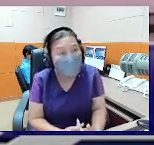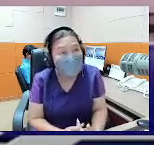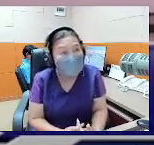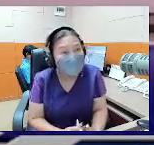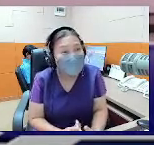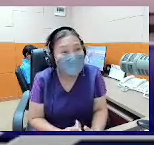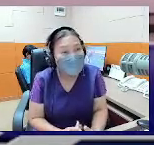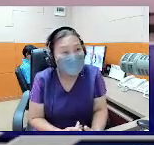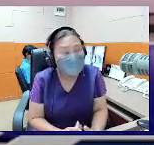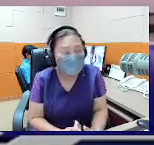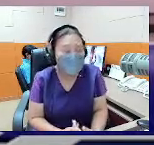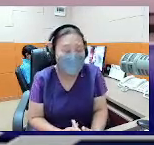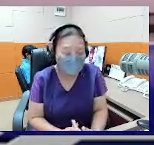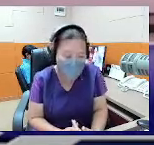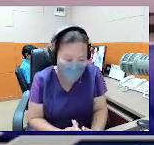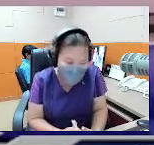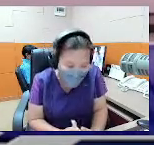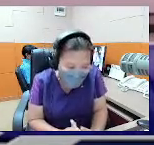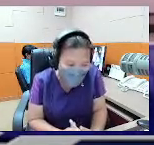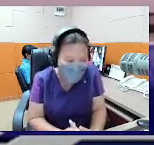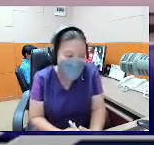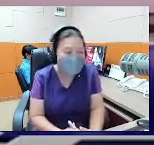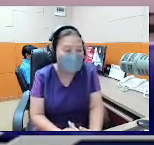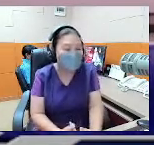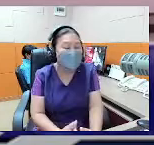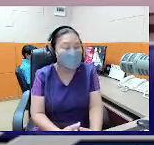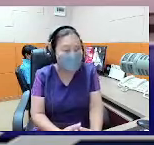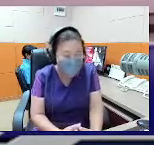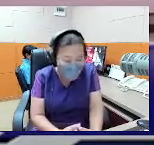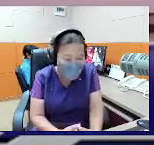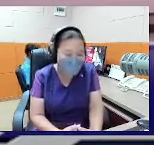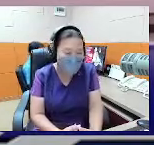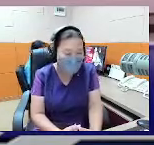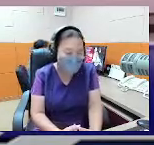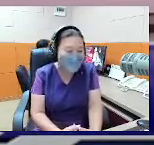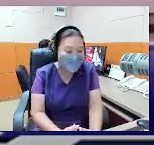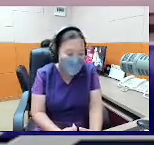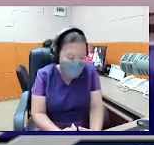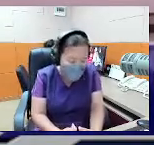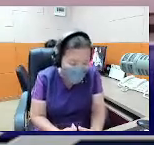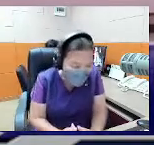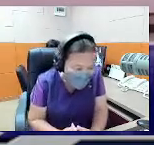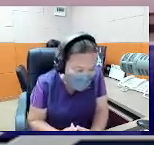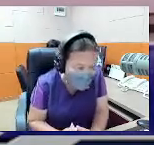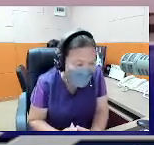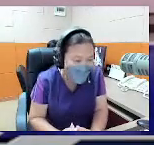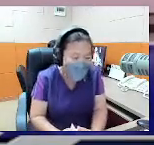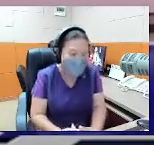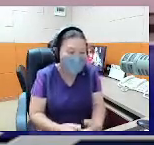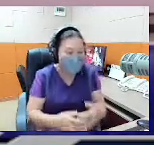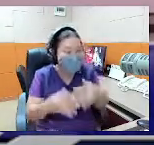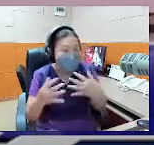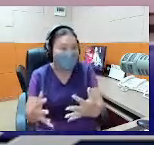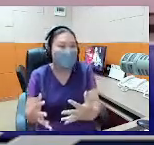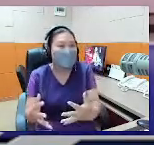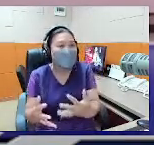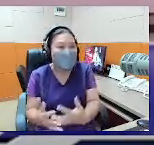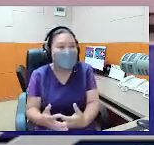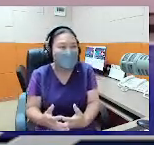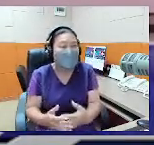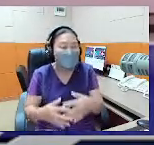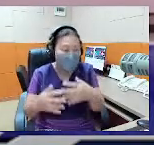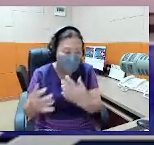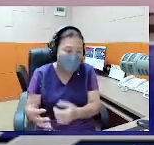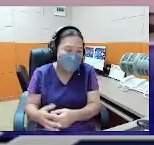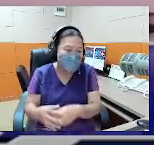ที ่17เมษายน 17เมษายนแค่20ท่านเท่านั้นนะคะก็สามารถที่จะสมัครกัน